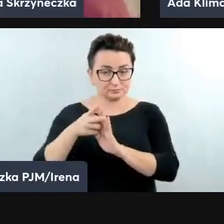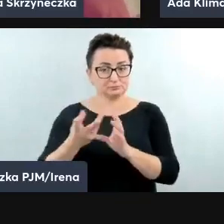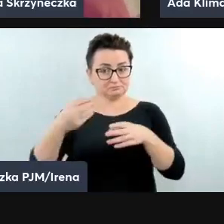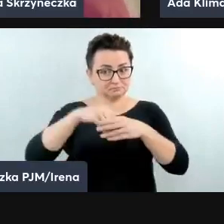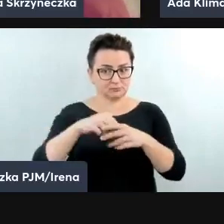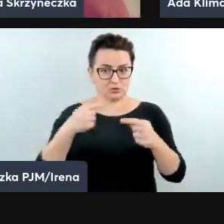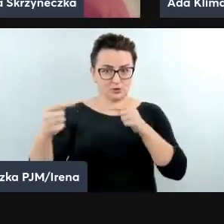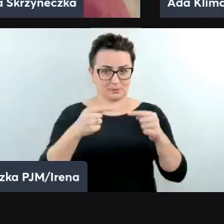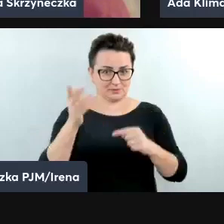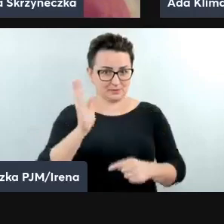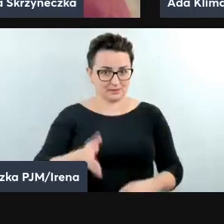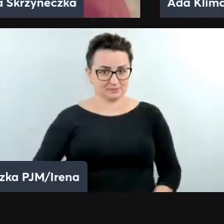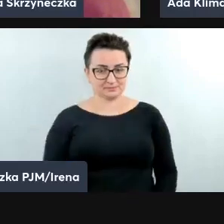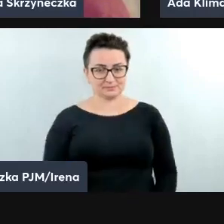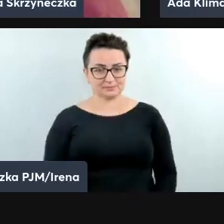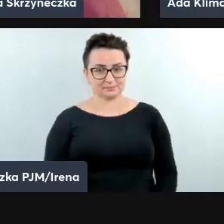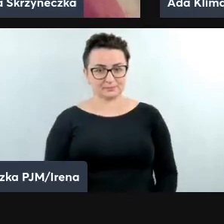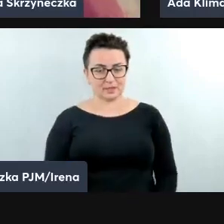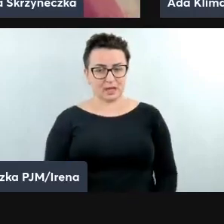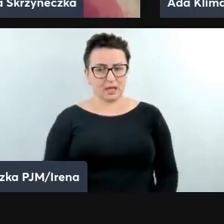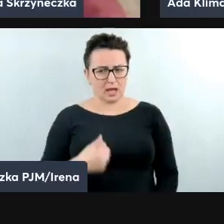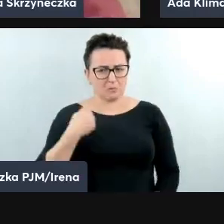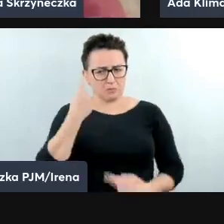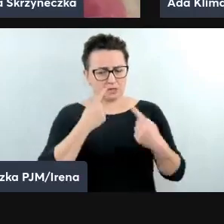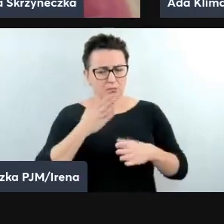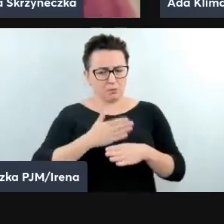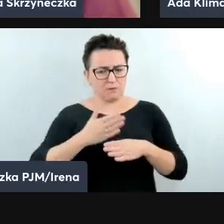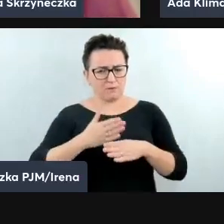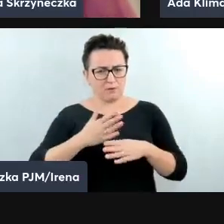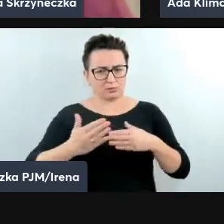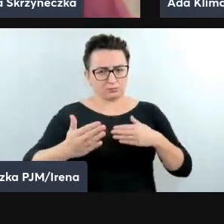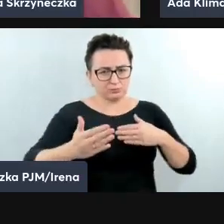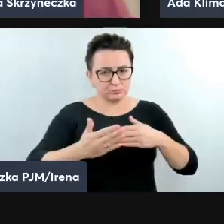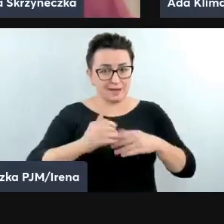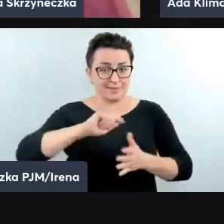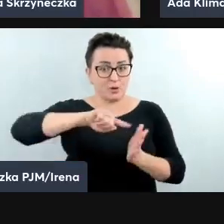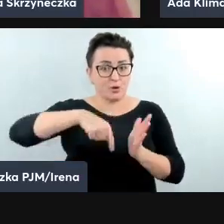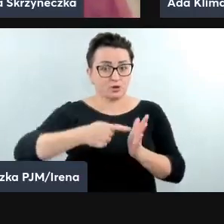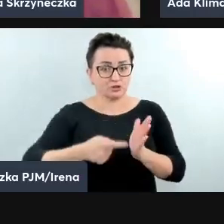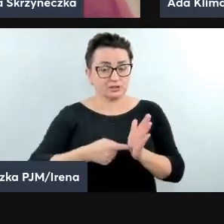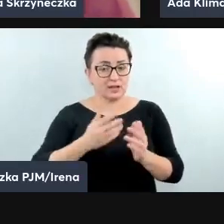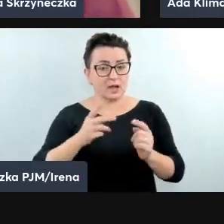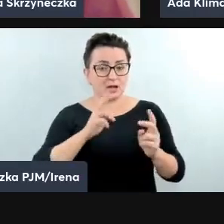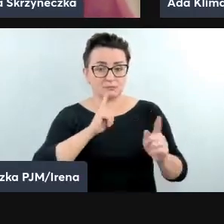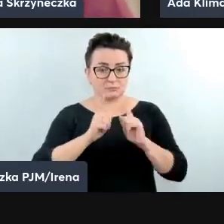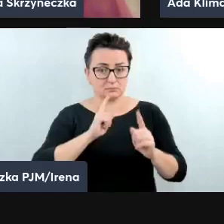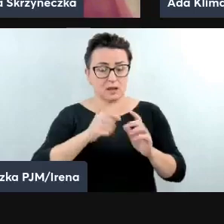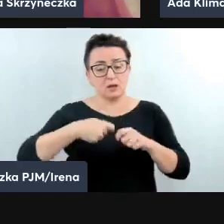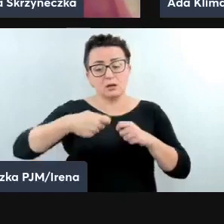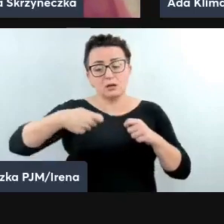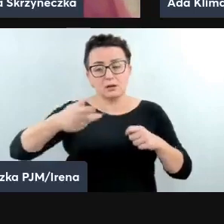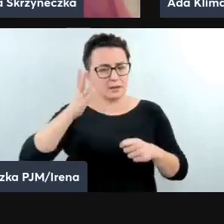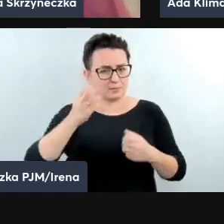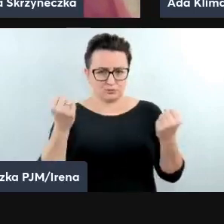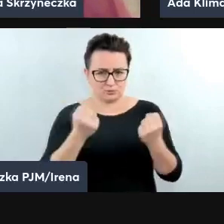powoli zbliżamy do godziny rozmowy, więc pewnie jakoś bardzo długo też nie będziemy przyciągać naszych gościń, ale jeżeli macie jakieś